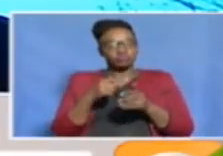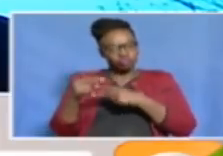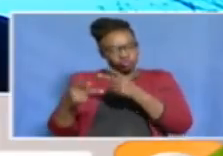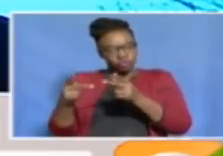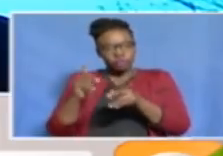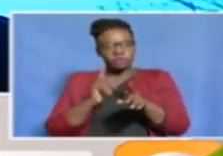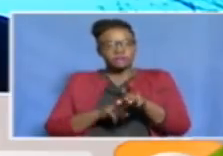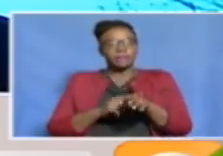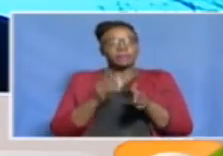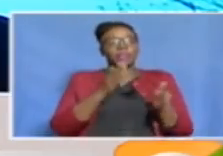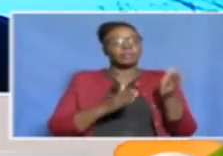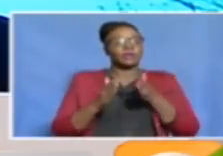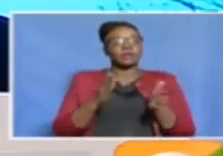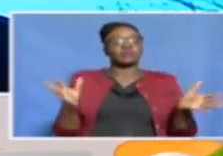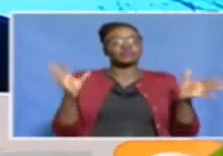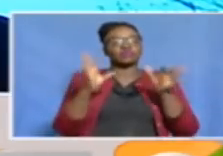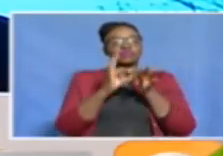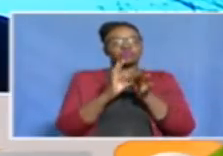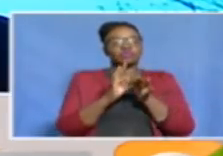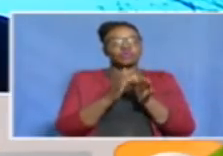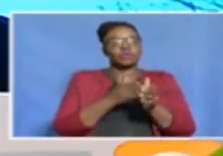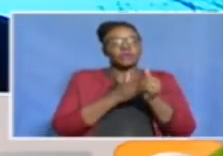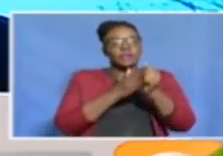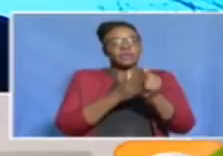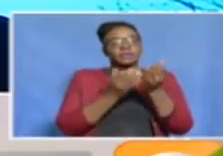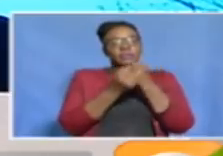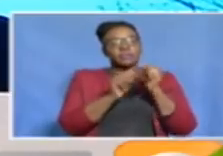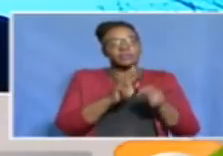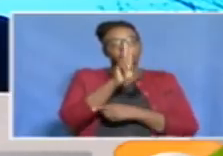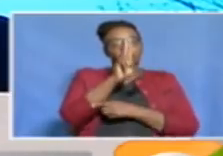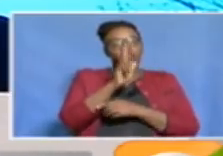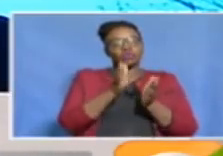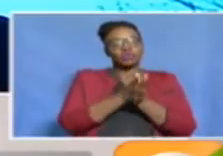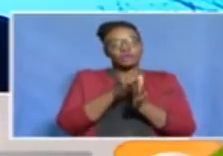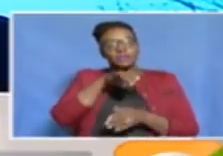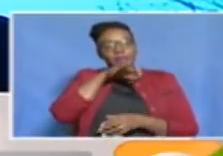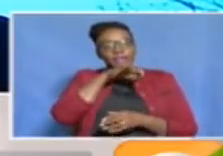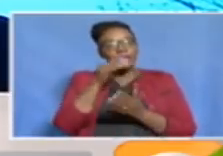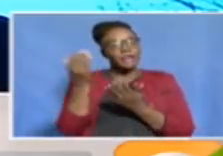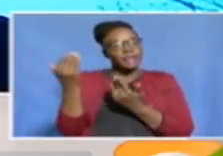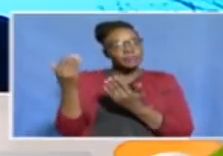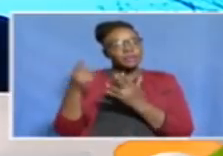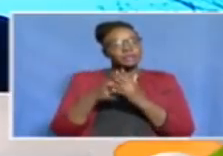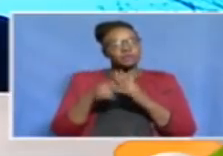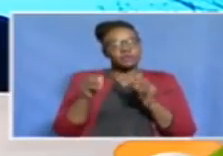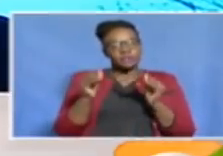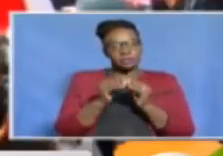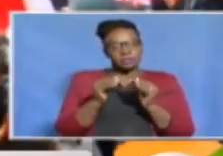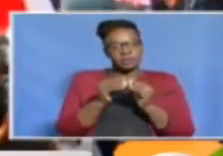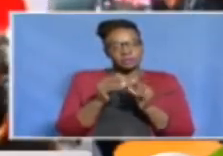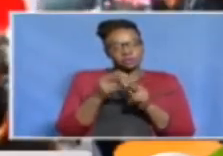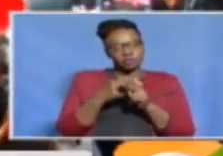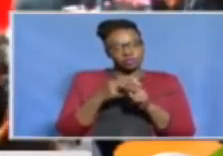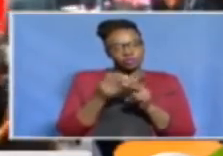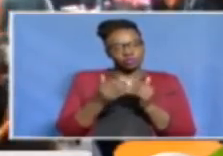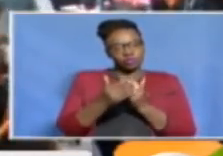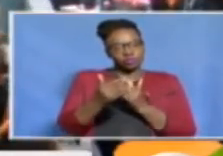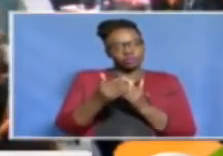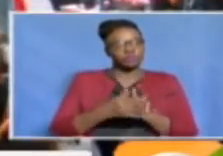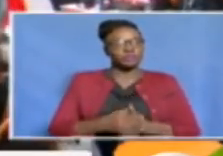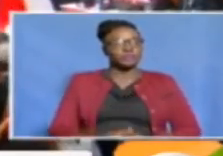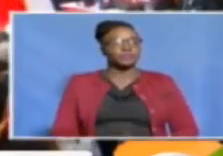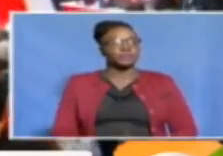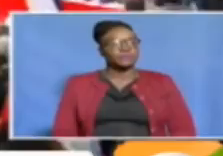maridhiano yanaongozwa na Rais Uhuru Kenyatta na Raila Odinga unatarajiwa kuanza vikao vyake. We'll go there in 4.2,